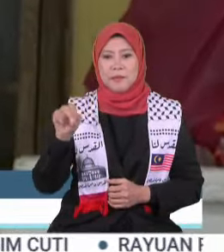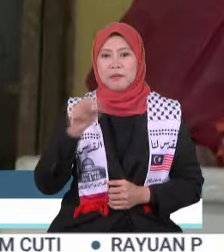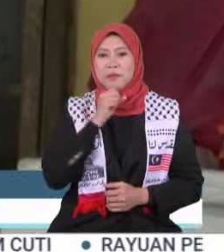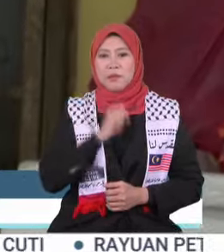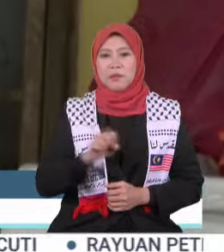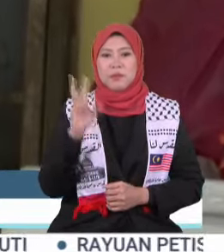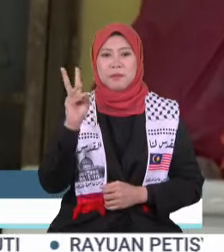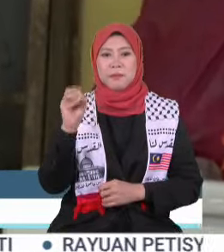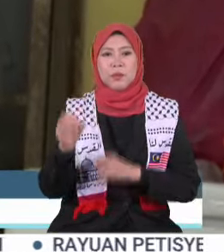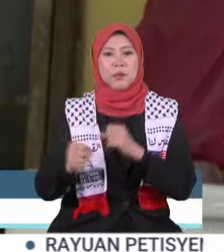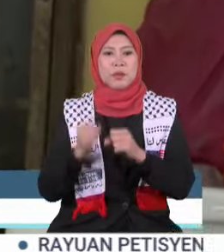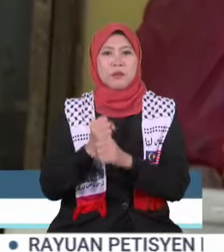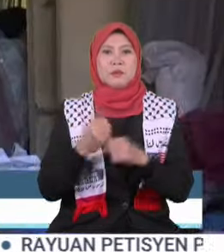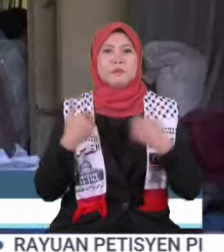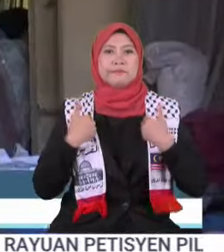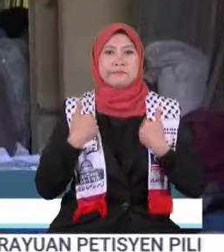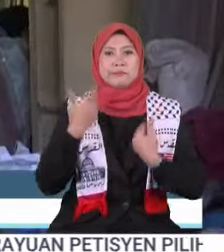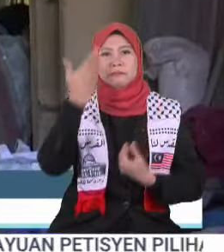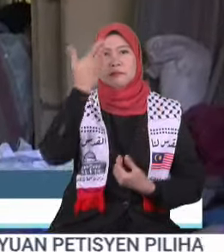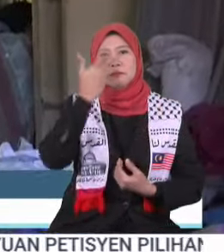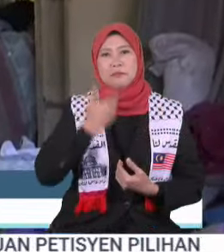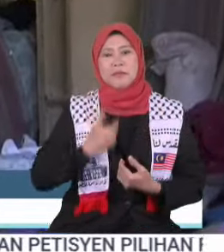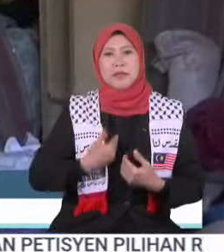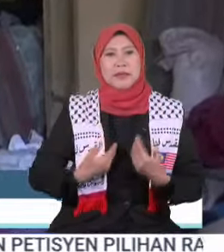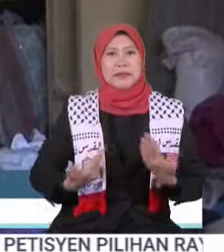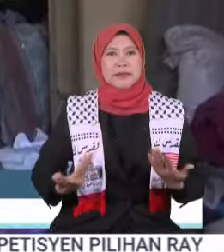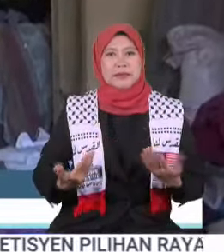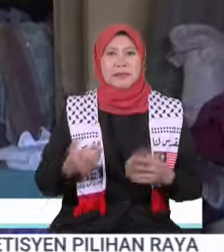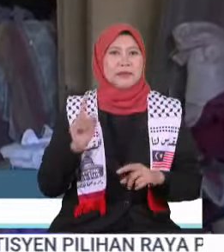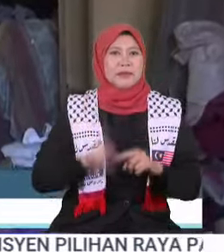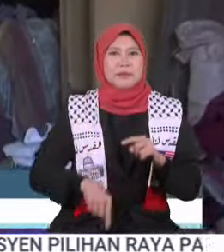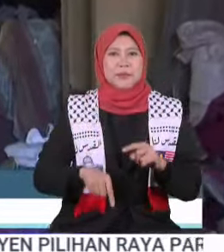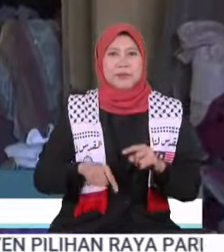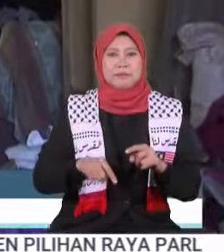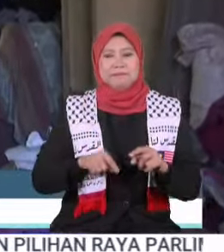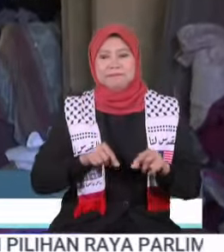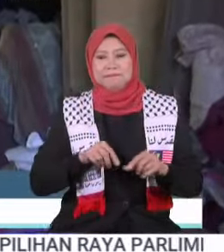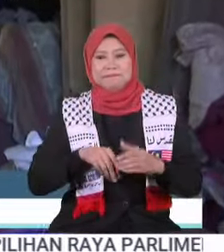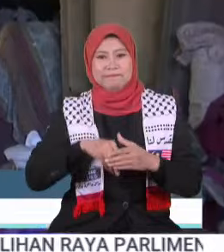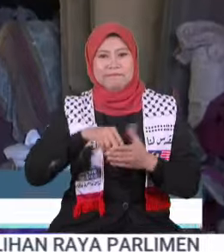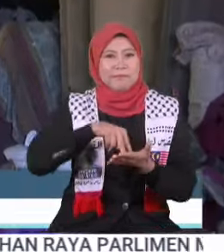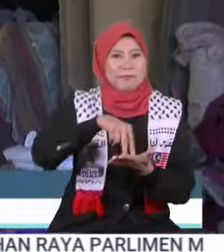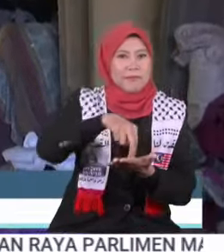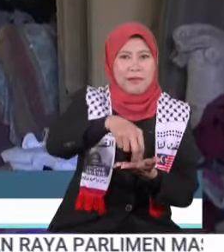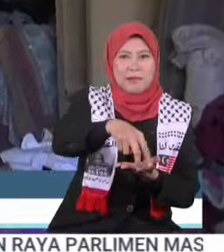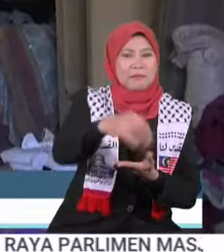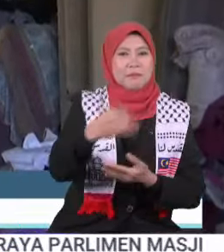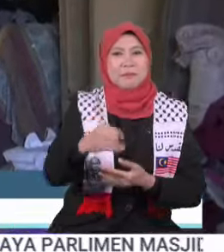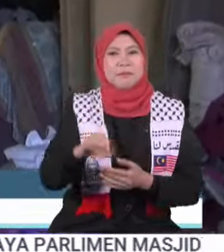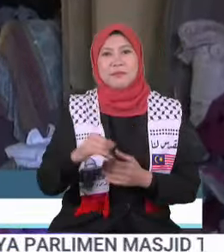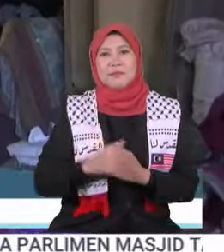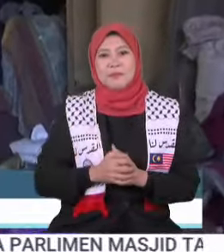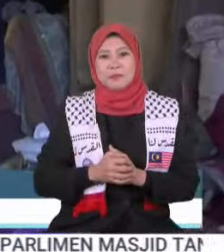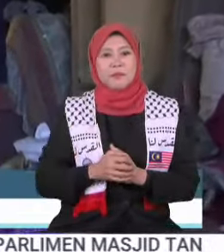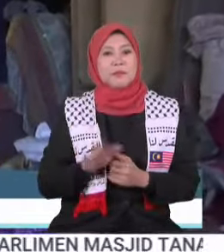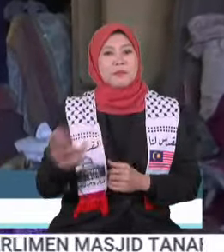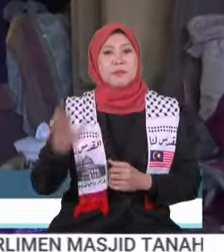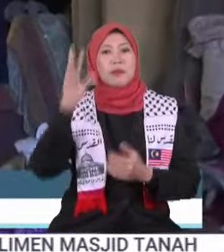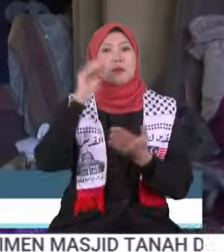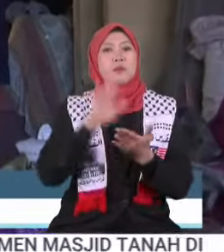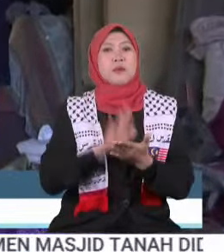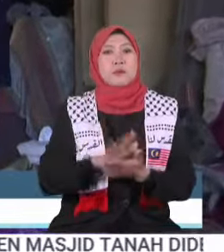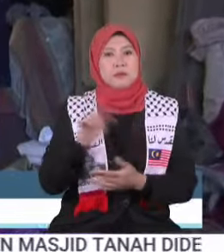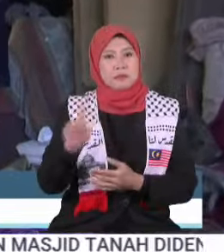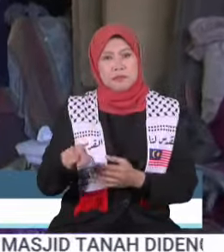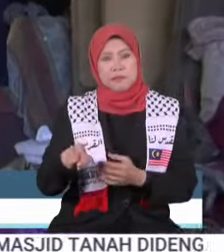urutanahusah ami serangan angin Ahmar menyebabkan tidak mampu bergerak jelas asmanida keadaan itu menyebabkan suaminya